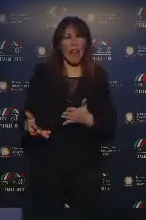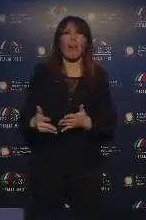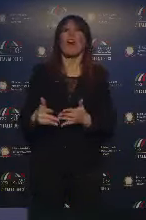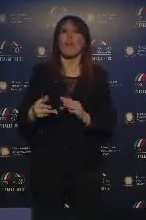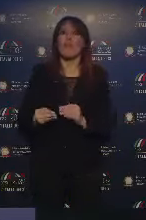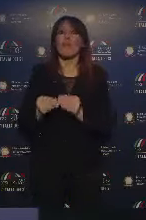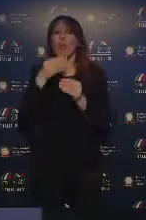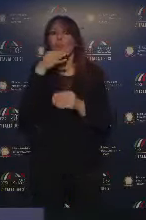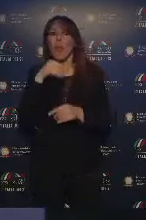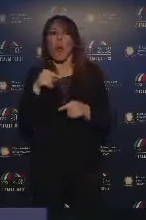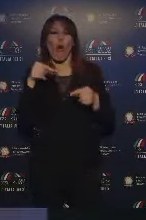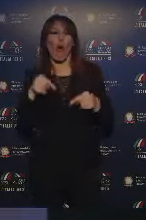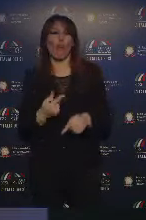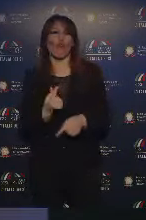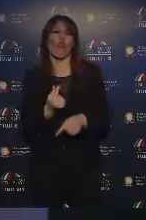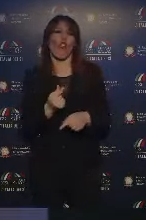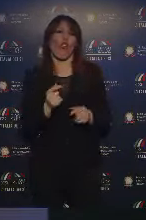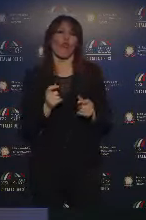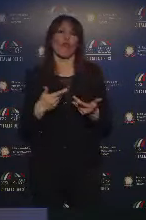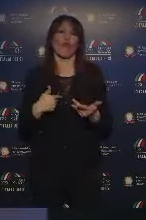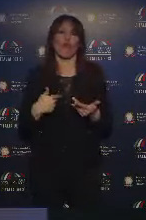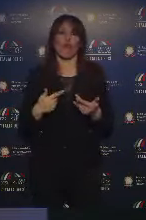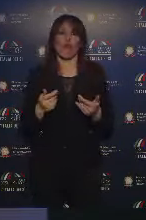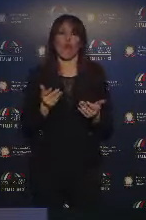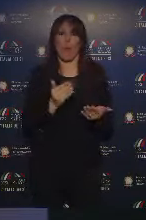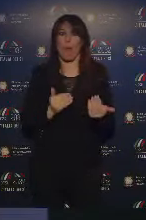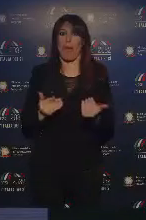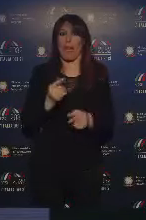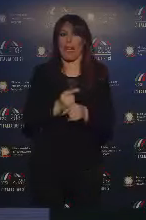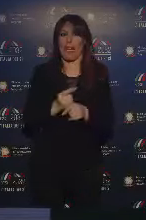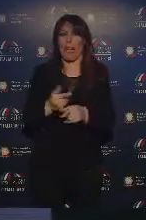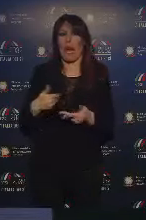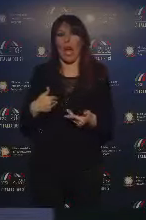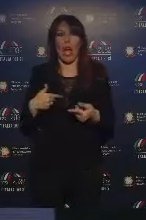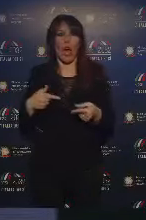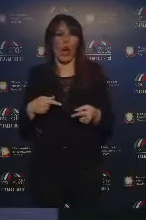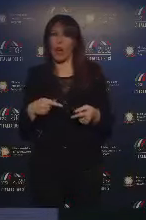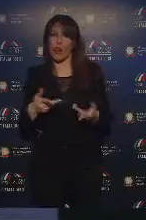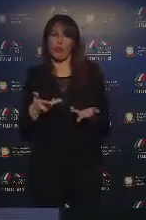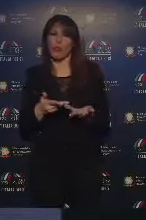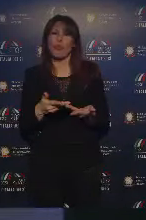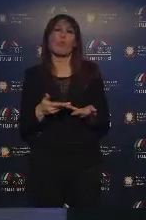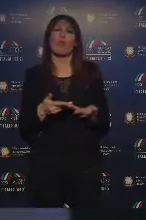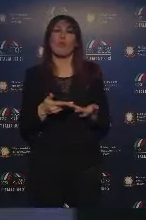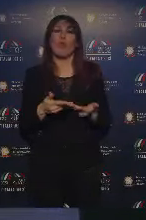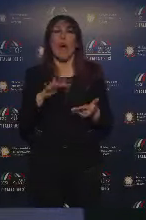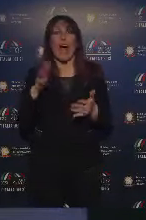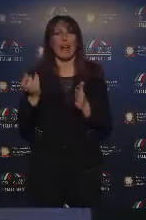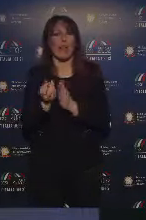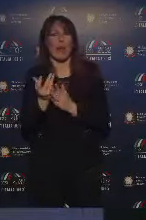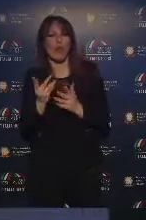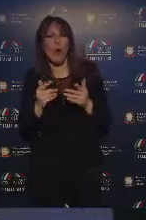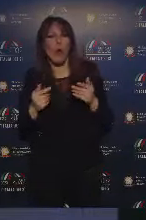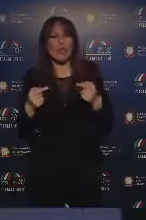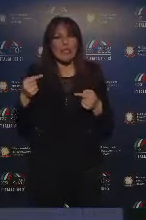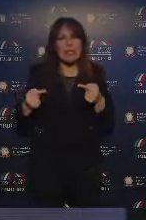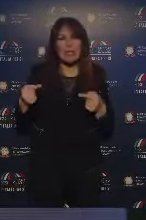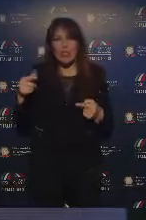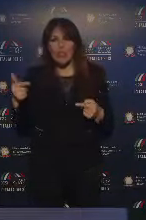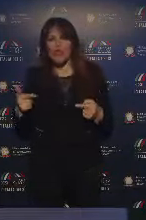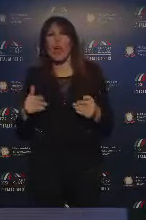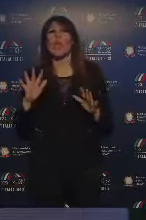costo di mercato che non è competitivo con con con gli altri prodotti Quindi è chiaro che nei prossimi decenni Va bene